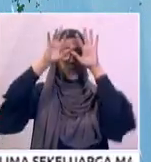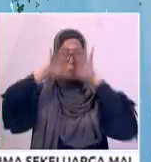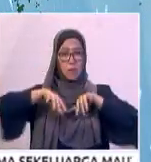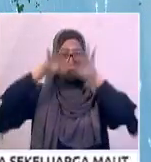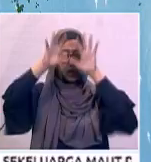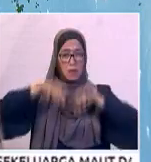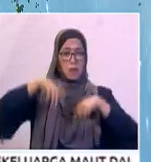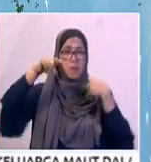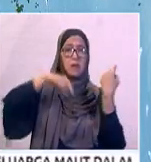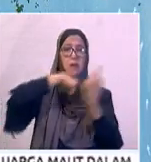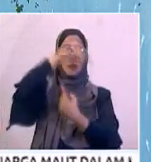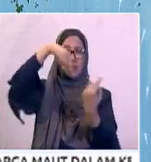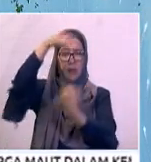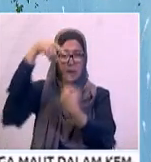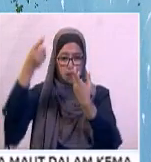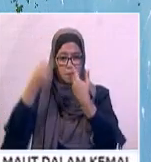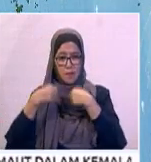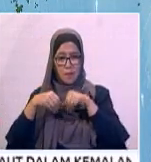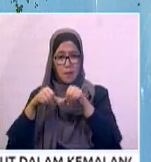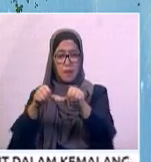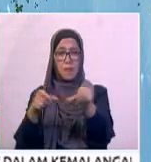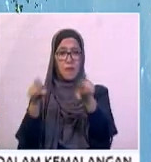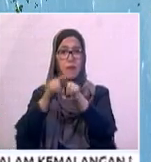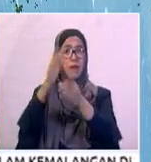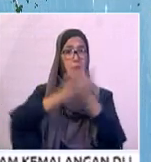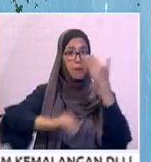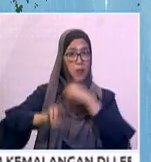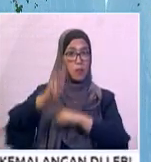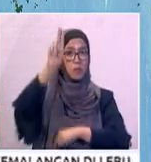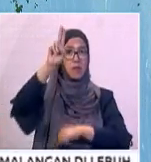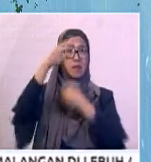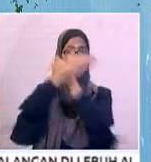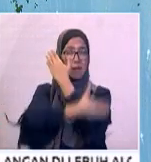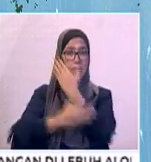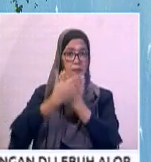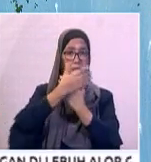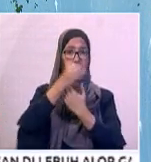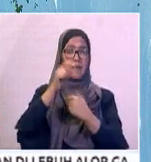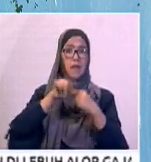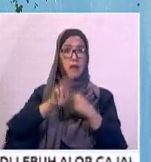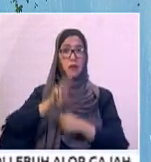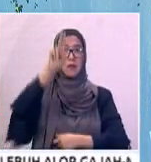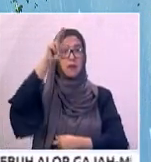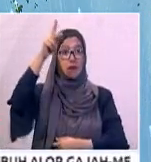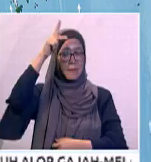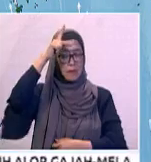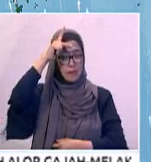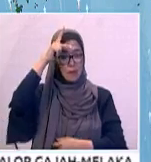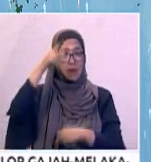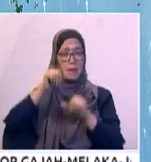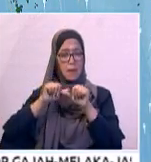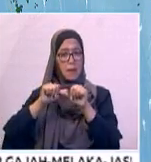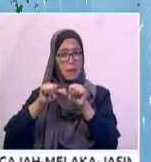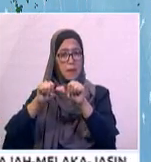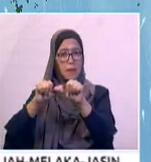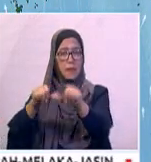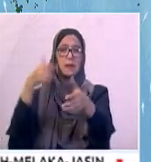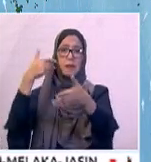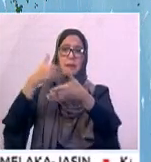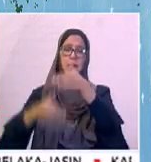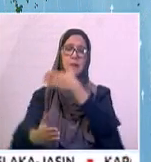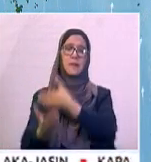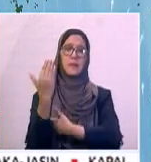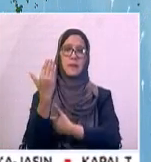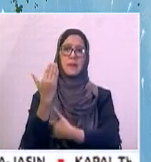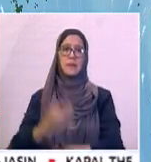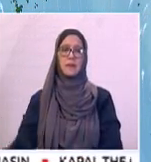di utara Semenanjung Mesa dan juga di utara negeri Kelantan, dan kita jangkakan akan berlanjutan sehingga ke pagi nanti.